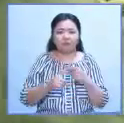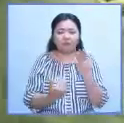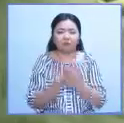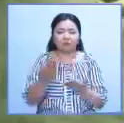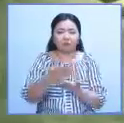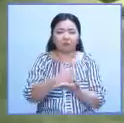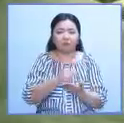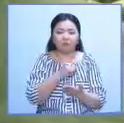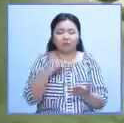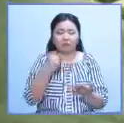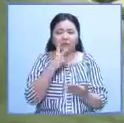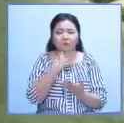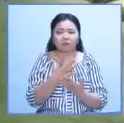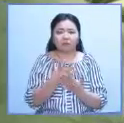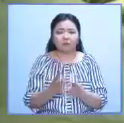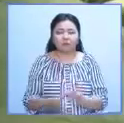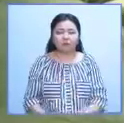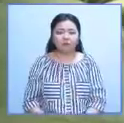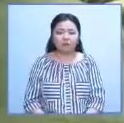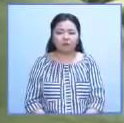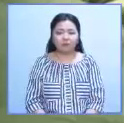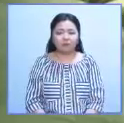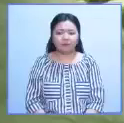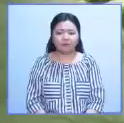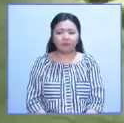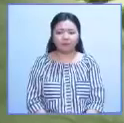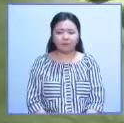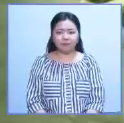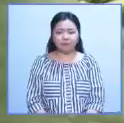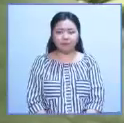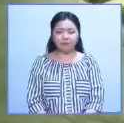жиналатынын өзіңізде салмақтай беріңіз. Әсел Жақсыбай, Дәулет Қошқырбаев, Ертіс Ақпарат.